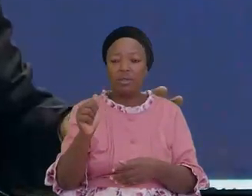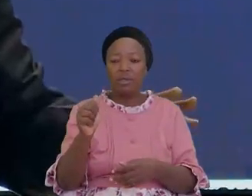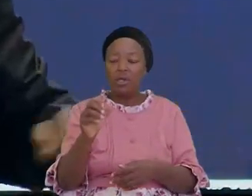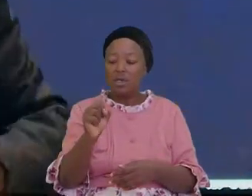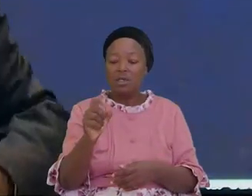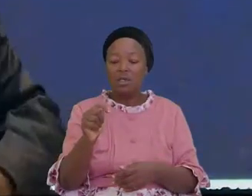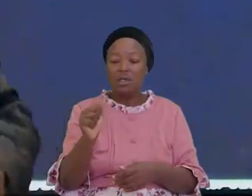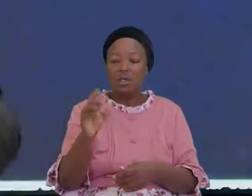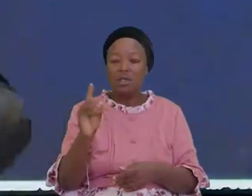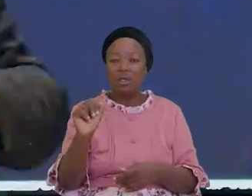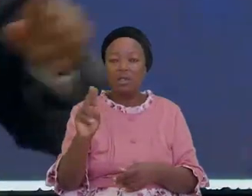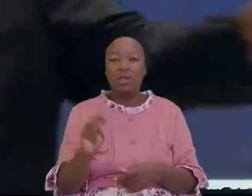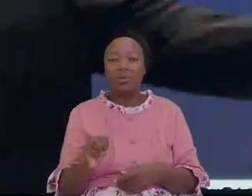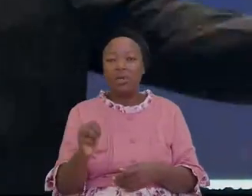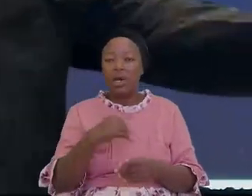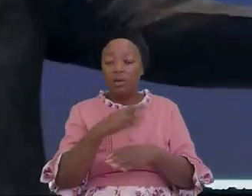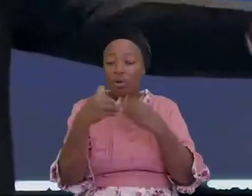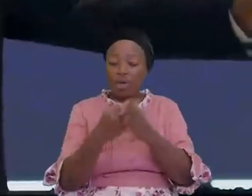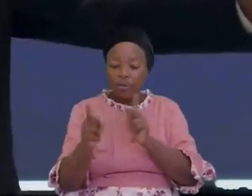et tous les spectateurs étaient là.